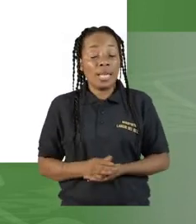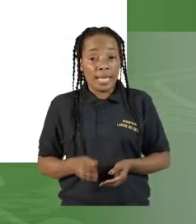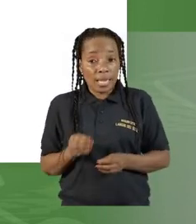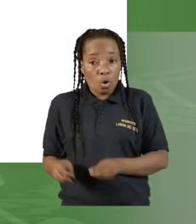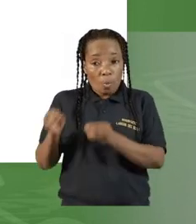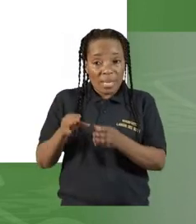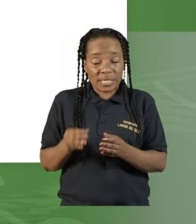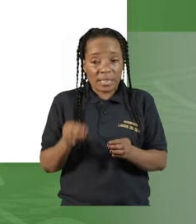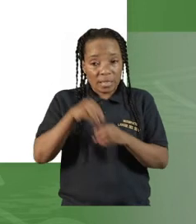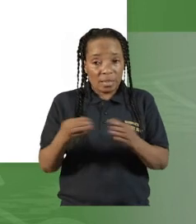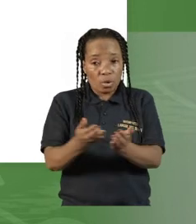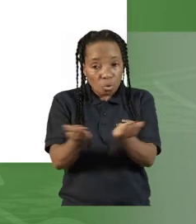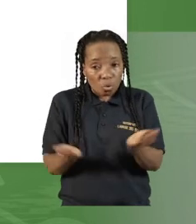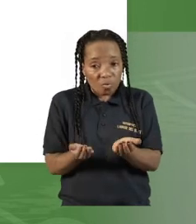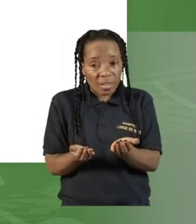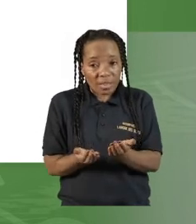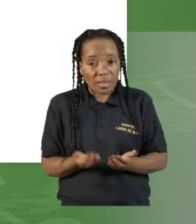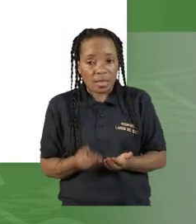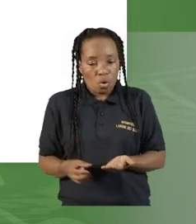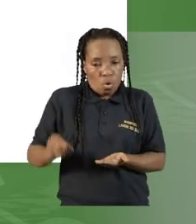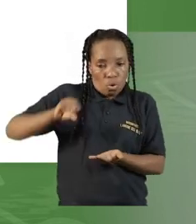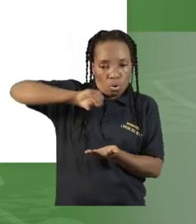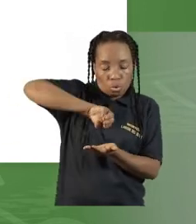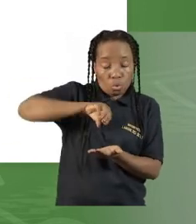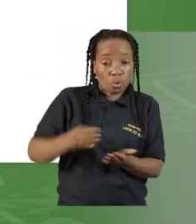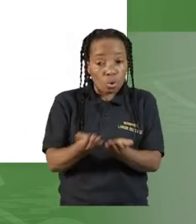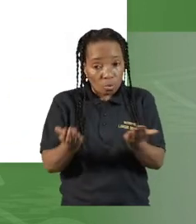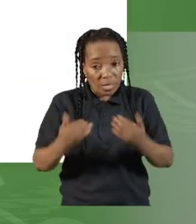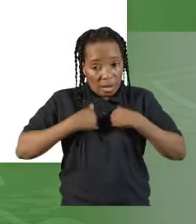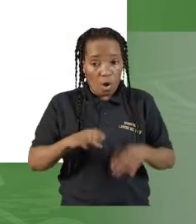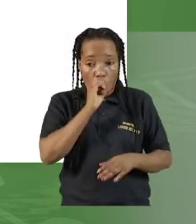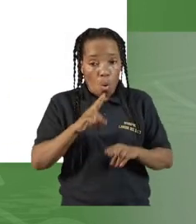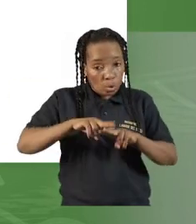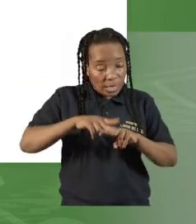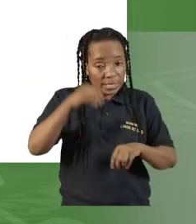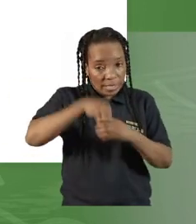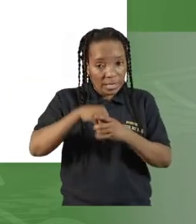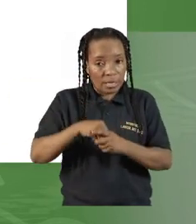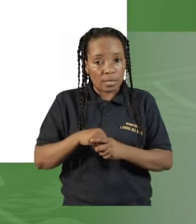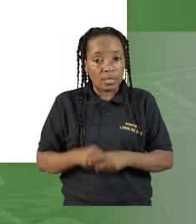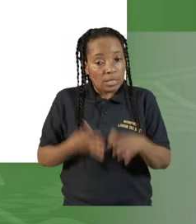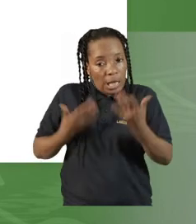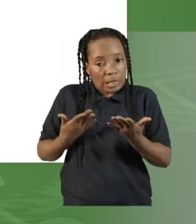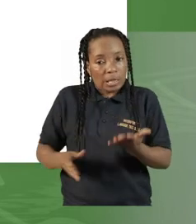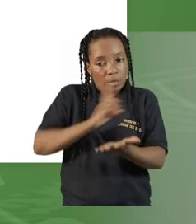Une semaine plus tard, nous constatons que la paille de fer est recouverte de